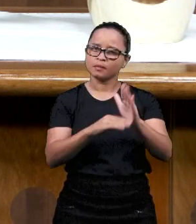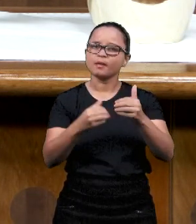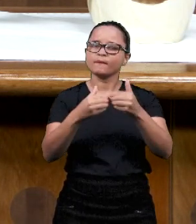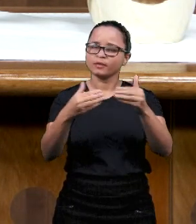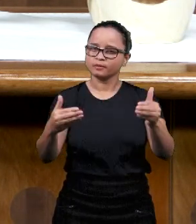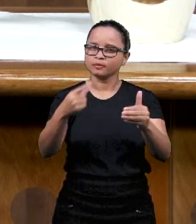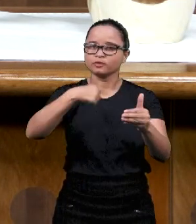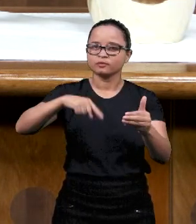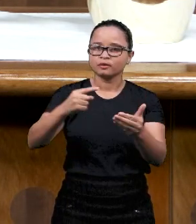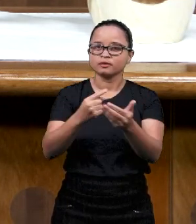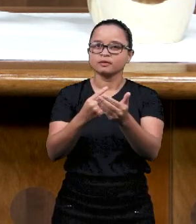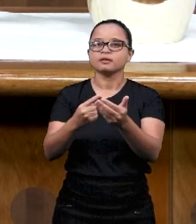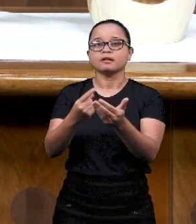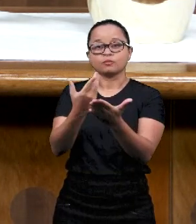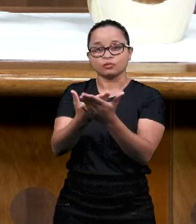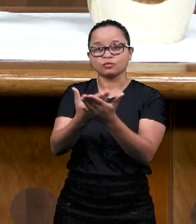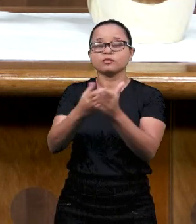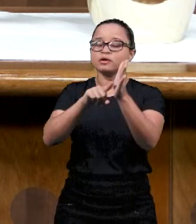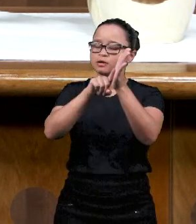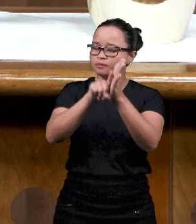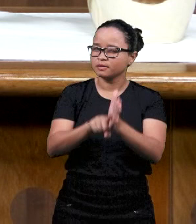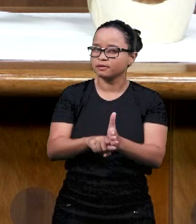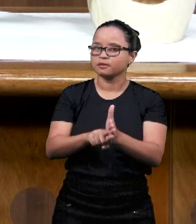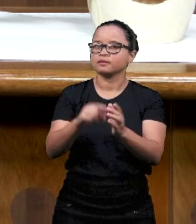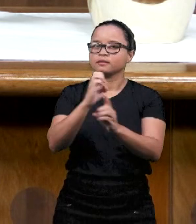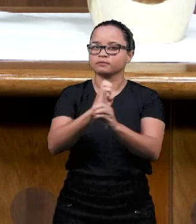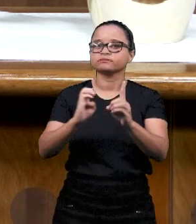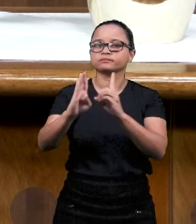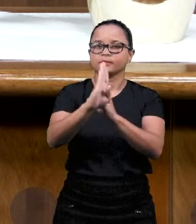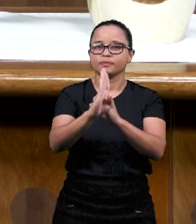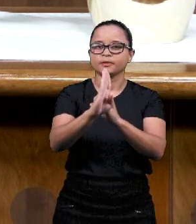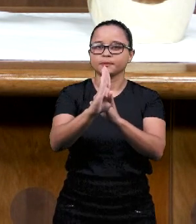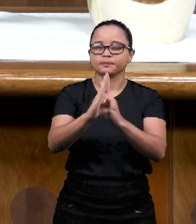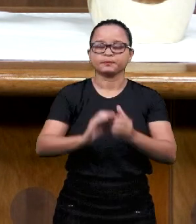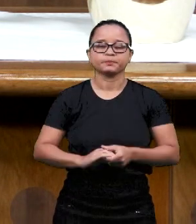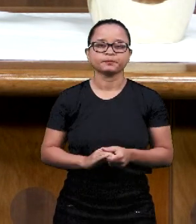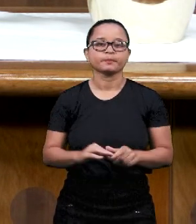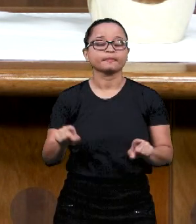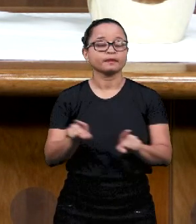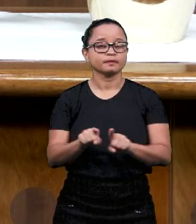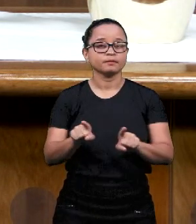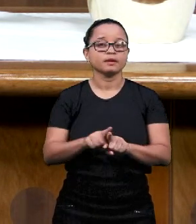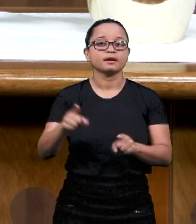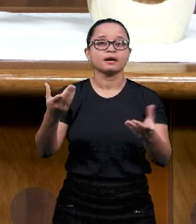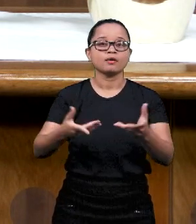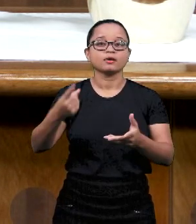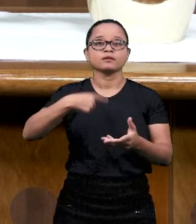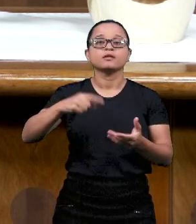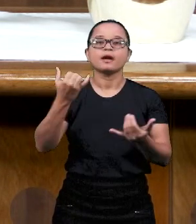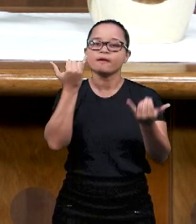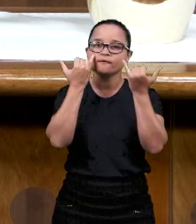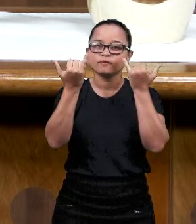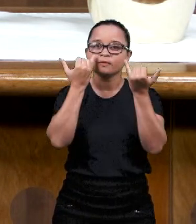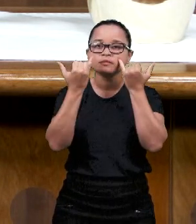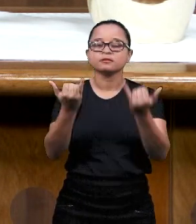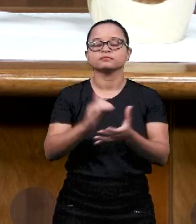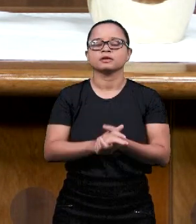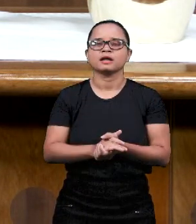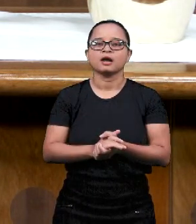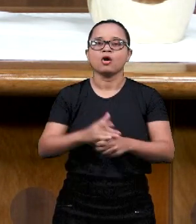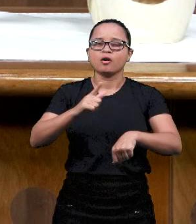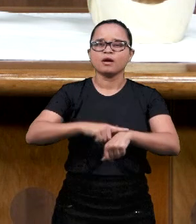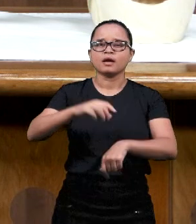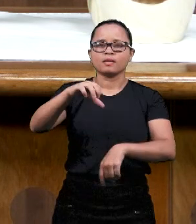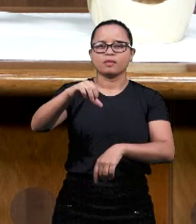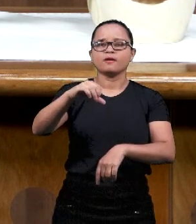écoles bibliques dominicales. Et aussi, nous informons que d'ici peu, nous avons eu à 9h30 du matin au Brésil la présentation